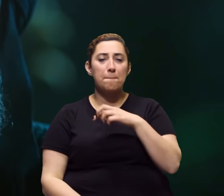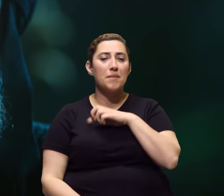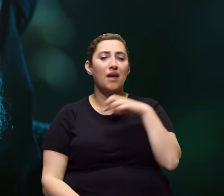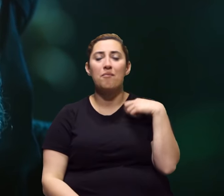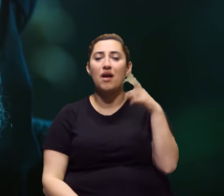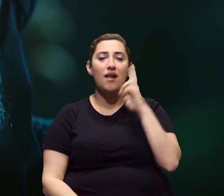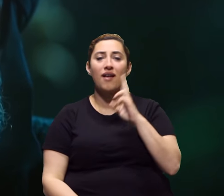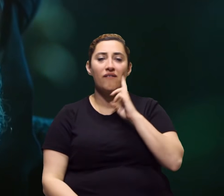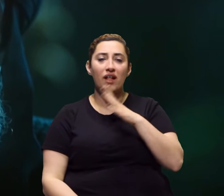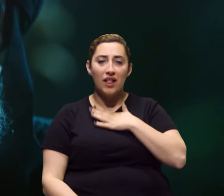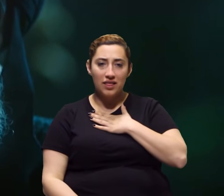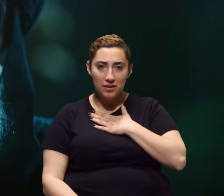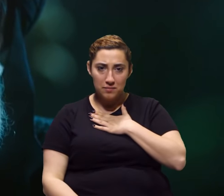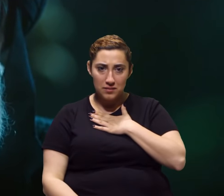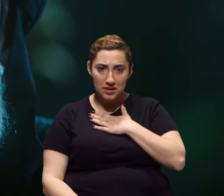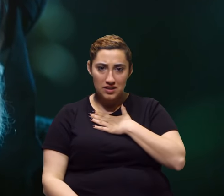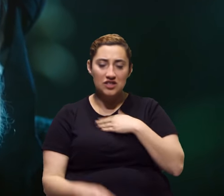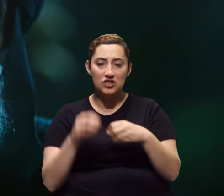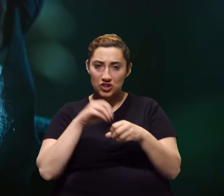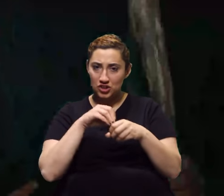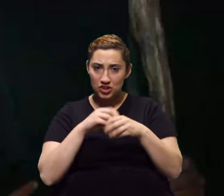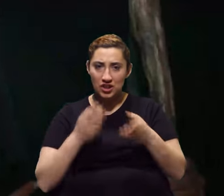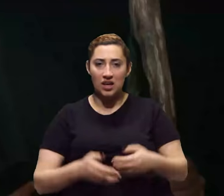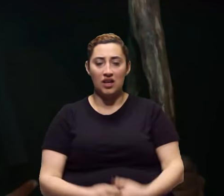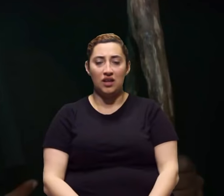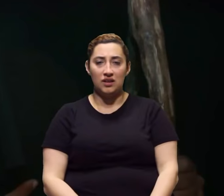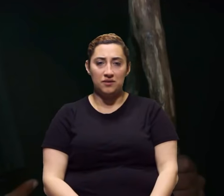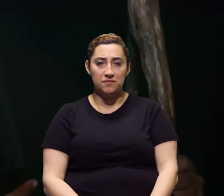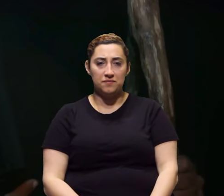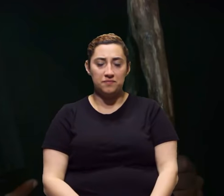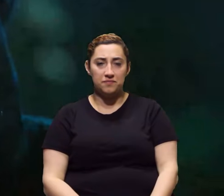Peygamber Efendimiz içte.